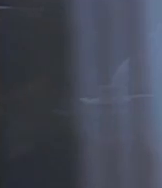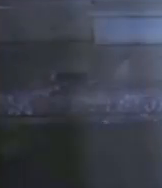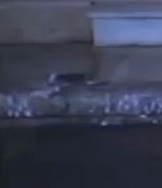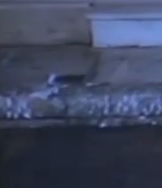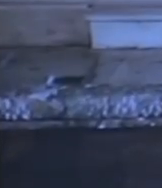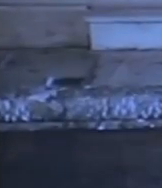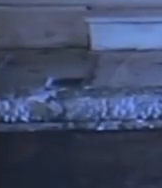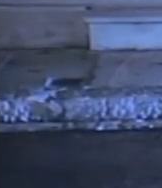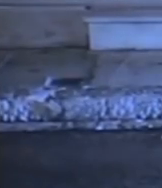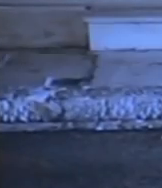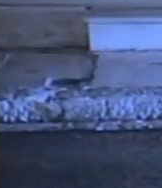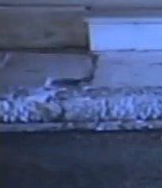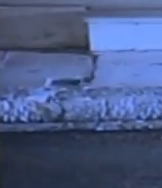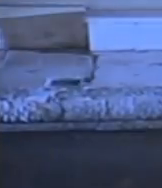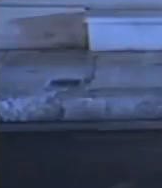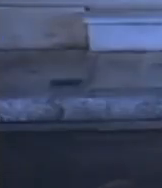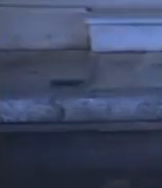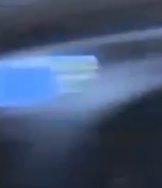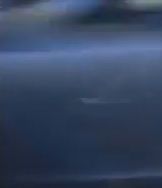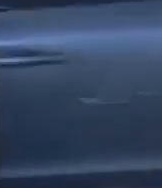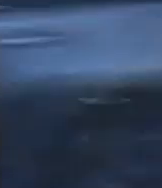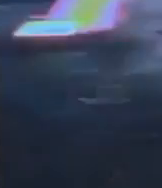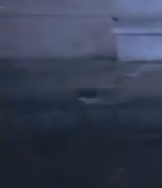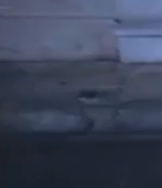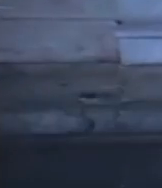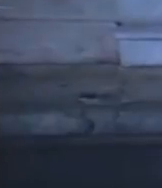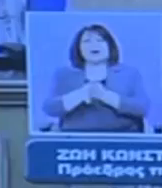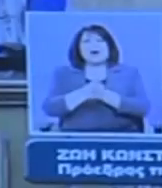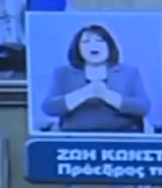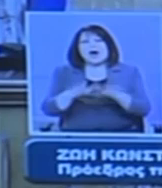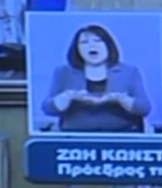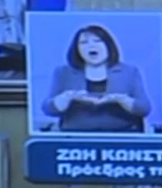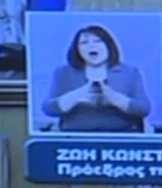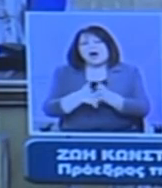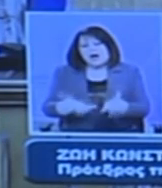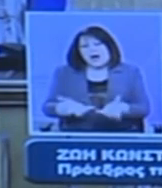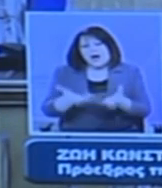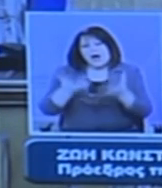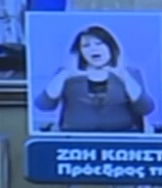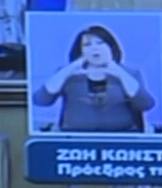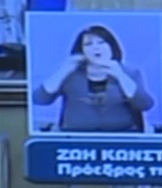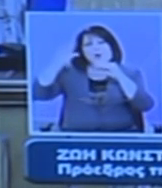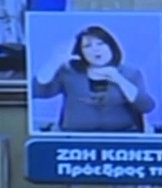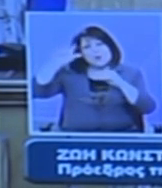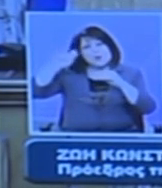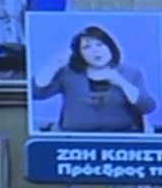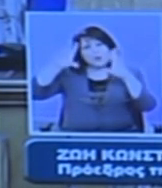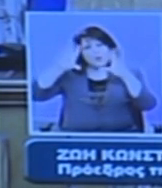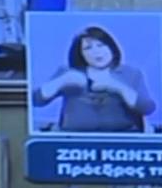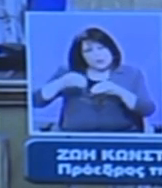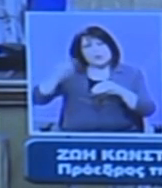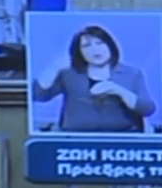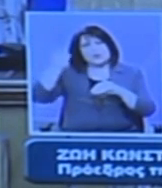13 έχασε τη ζωή του από αναθυμιάσεις μαγκαλιού σε ένα σπίτι χωρίς ρεύμα όπου ζούσε επί